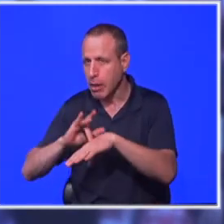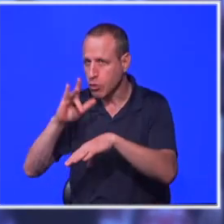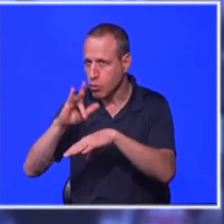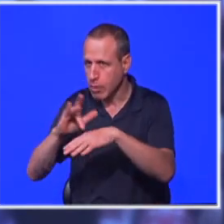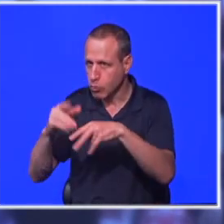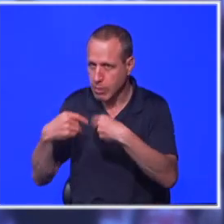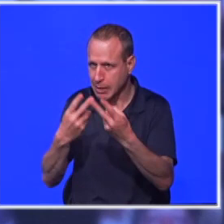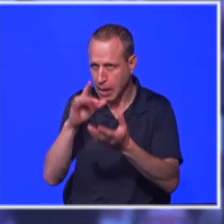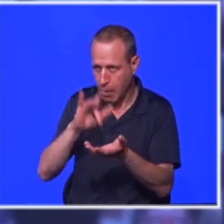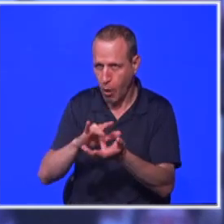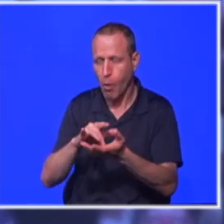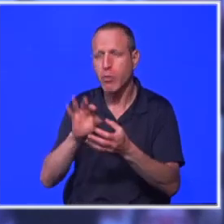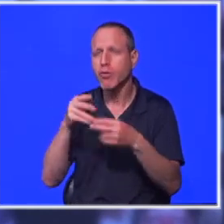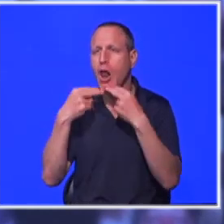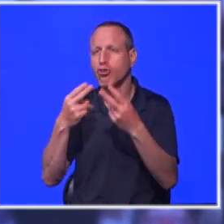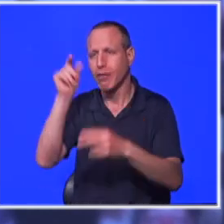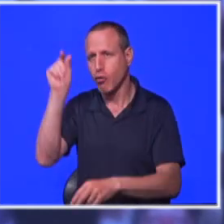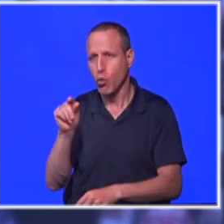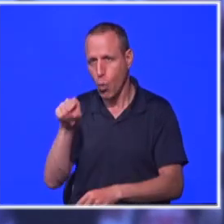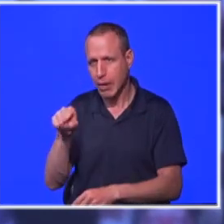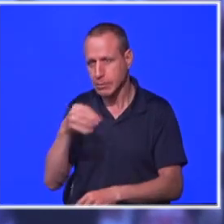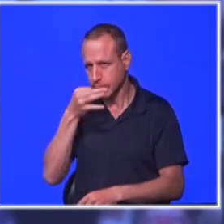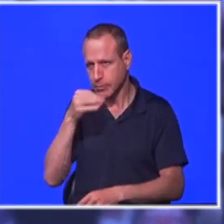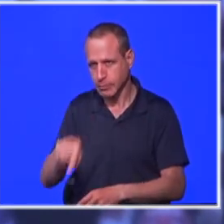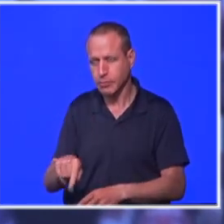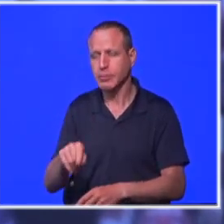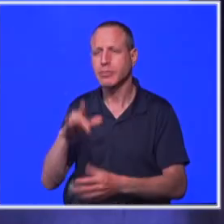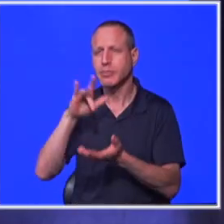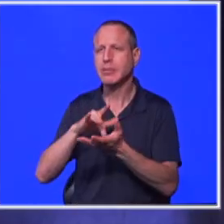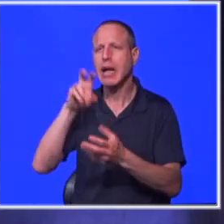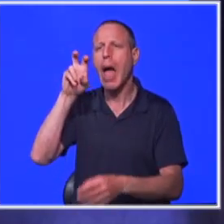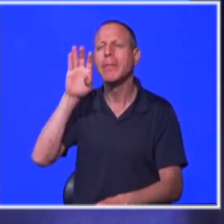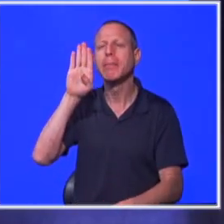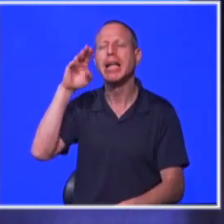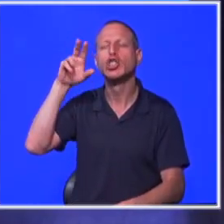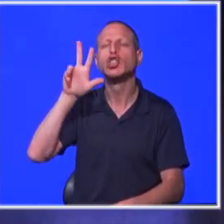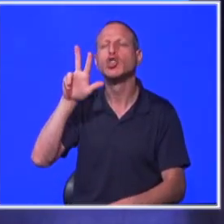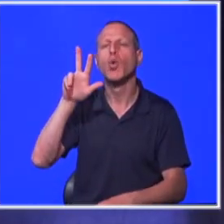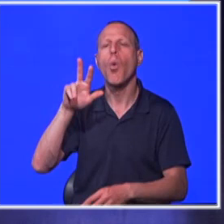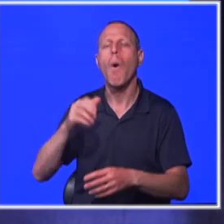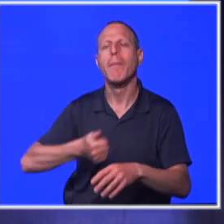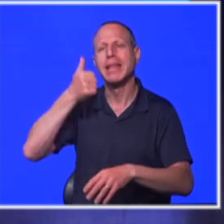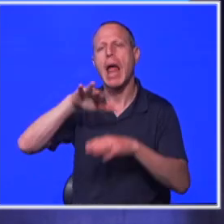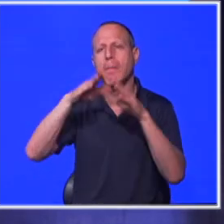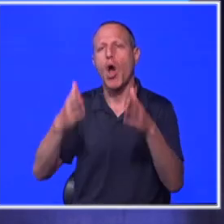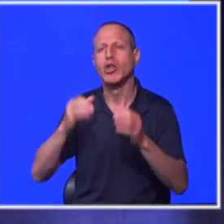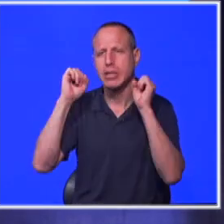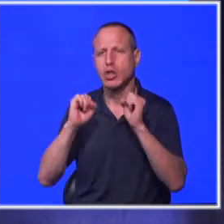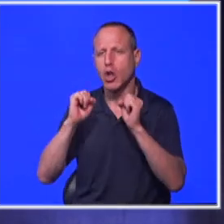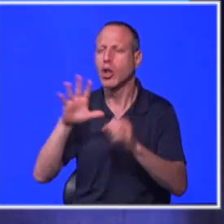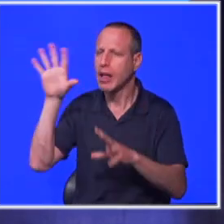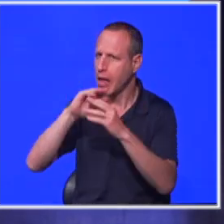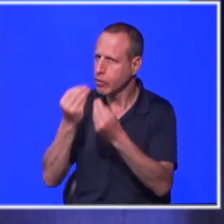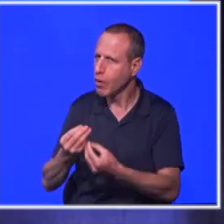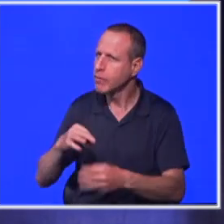חזרה למקום. וכדי להשיב לטור הזה, נמצא איתנו באולפן, עמית בן צור, מנהל מכון יסודות, ערב טוב, עמית, מה שלומך? ערב טוב,